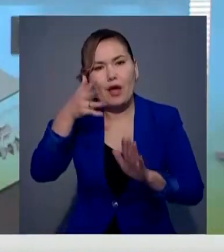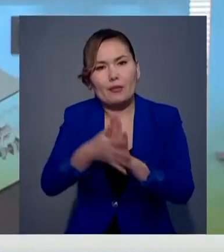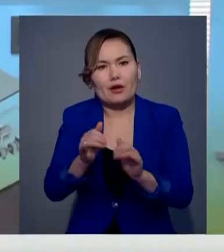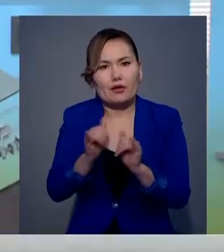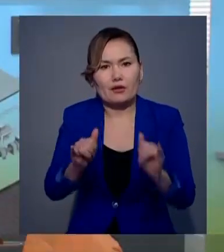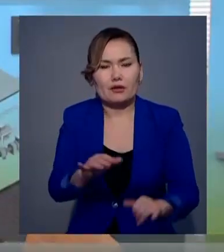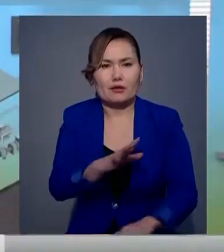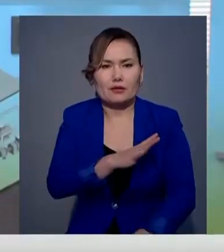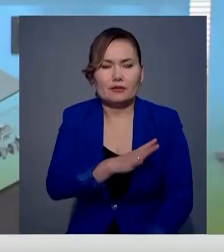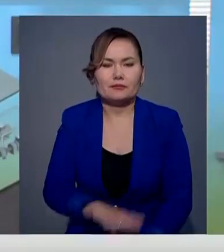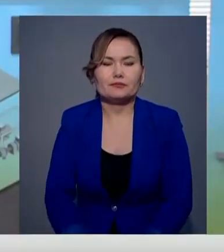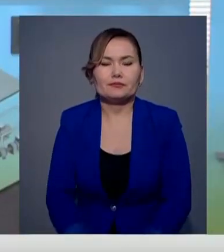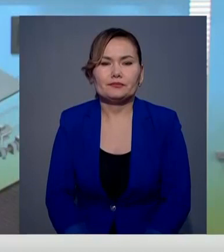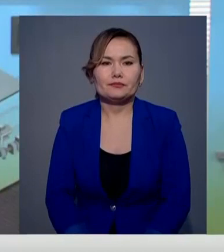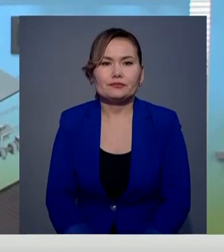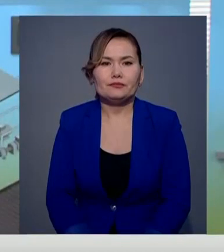человеческий фактор.